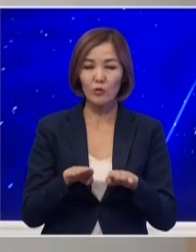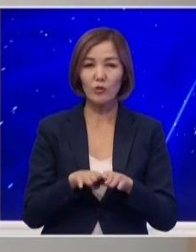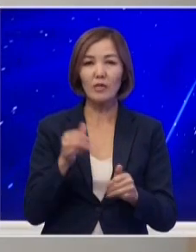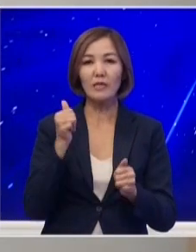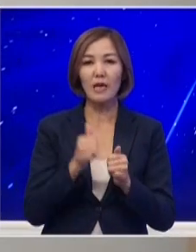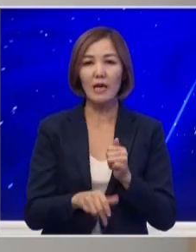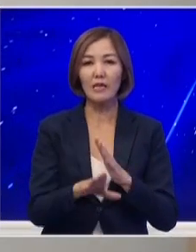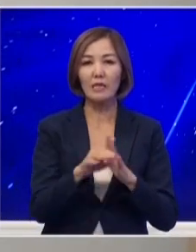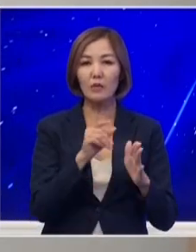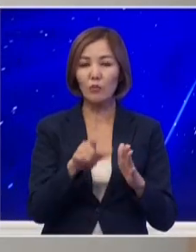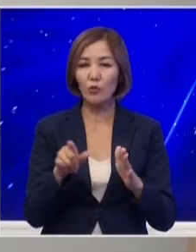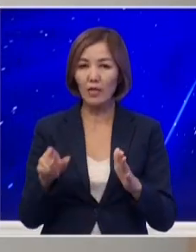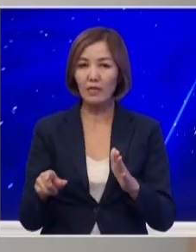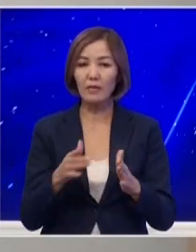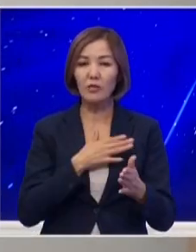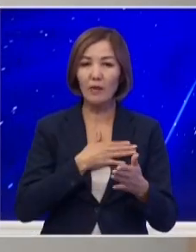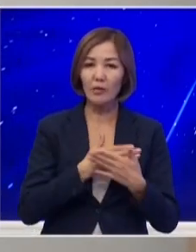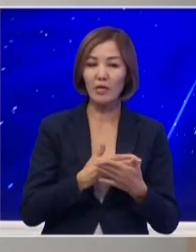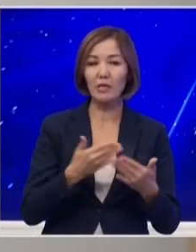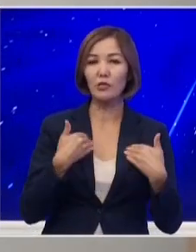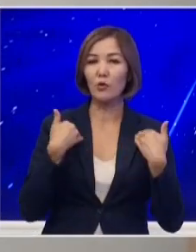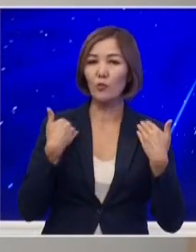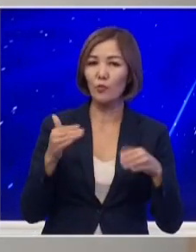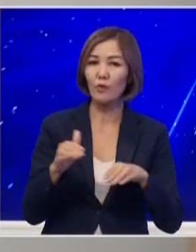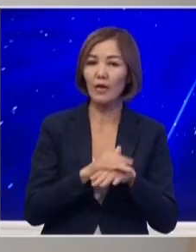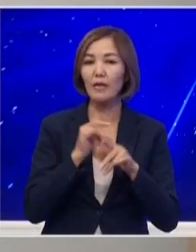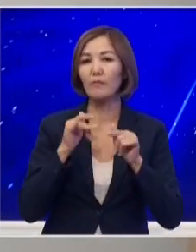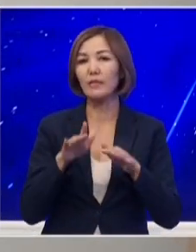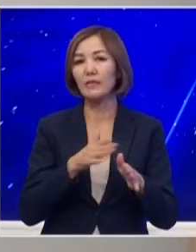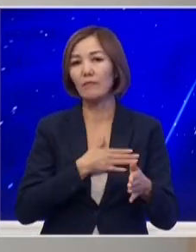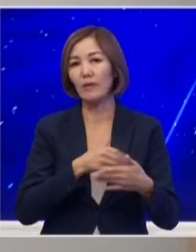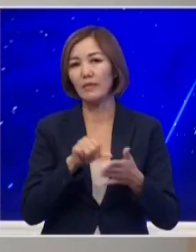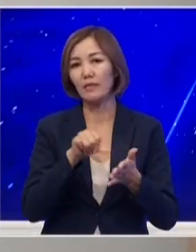әрбір депутаттарымыз шама шарқысына қарап отырып қазір көмек көрсетіп атыр.